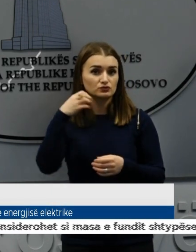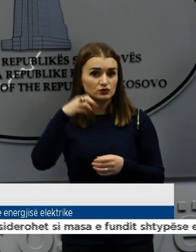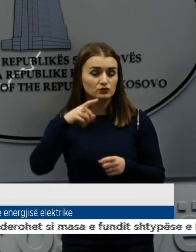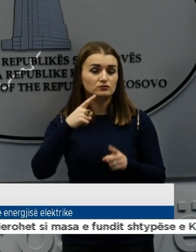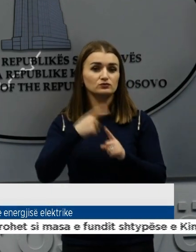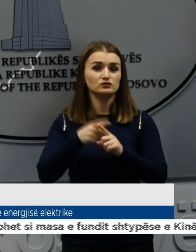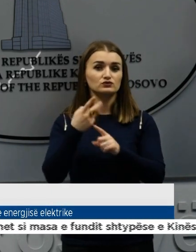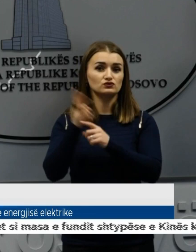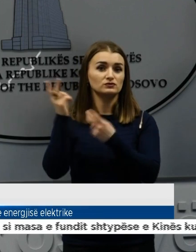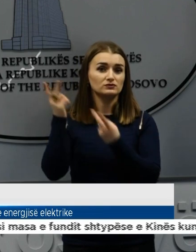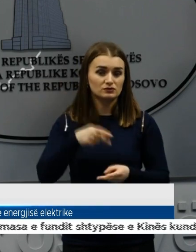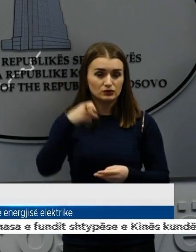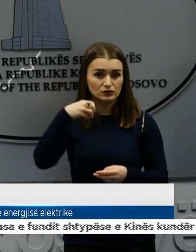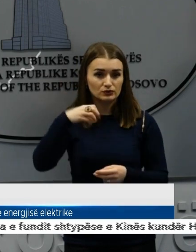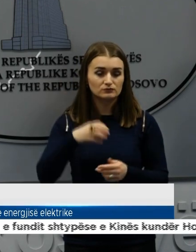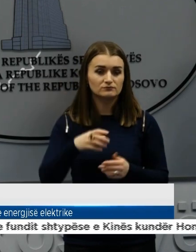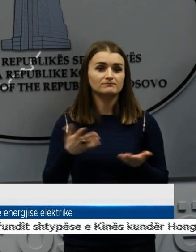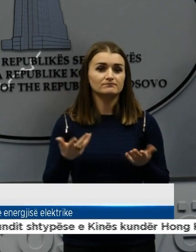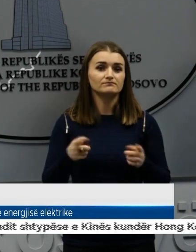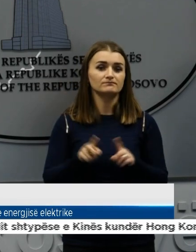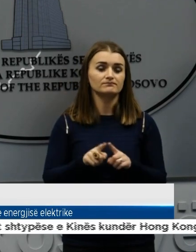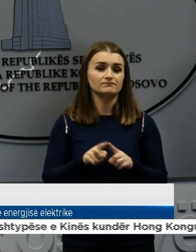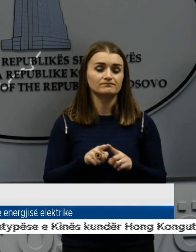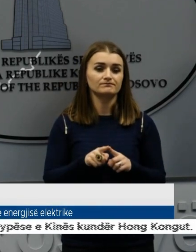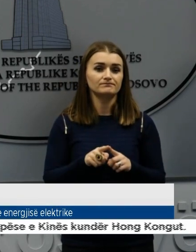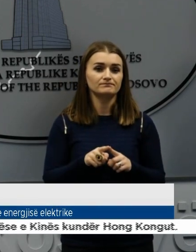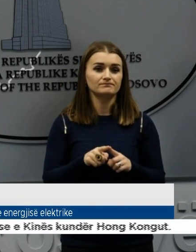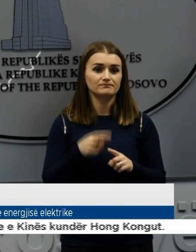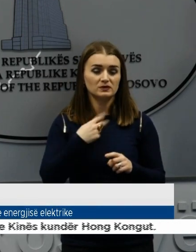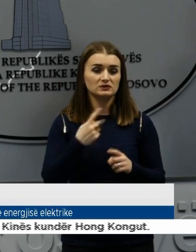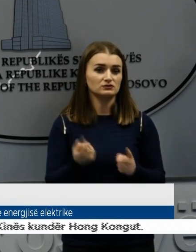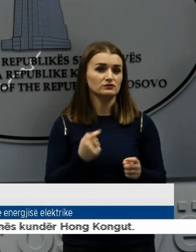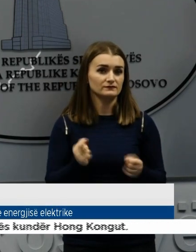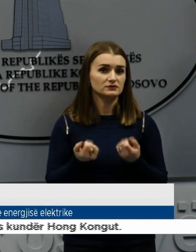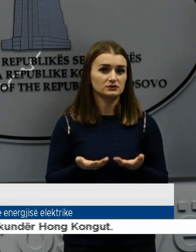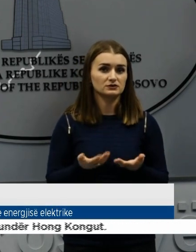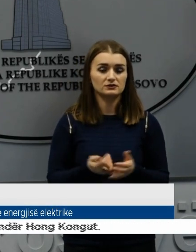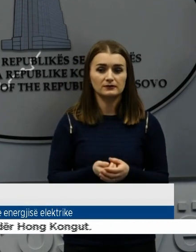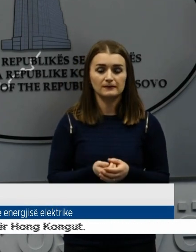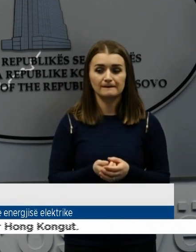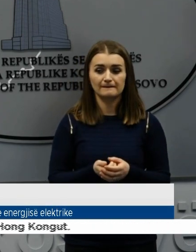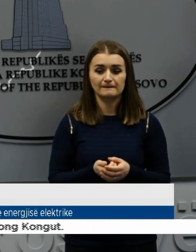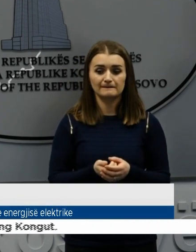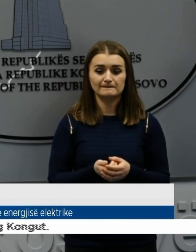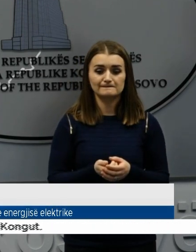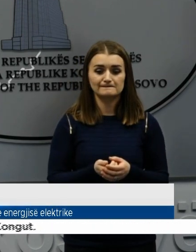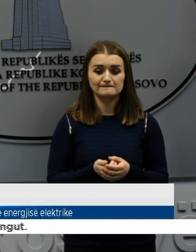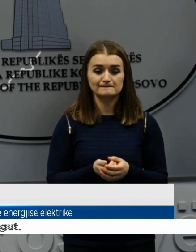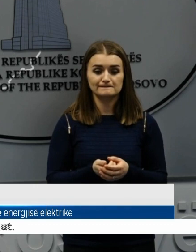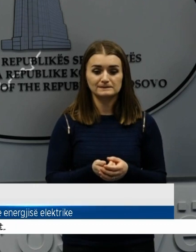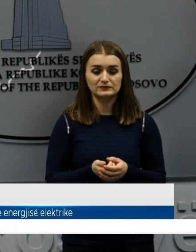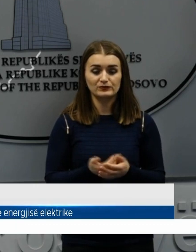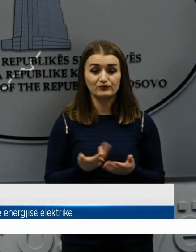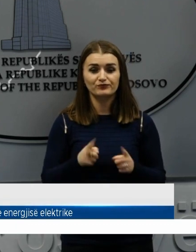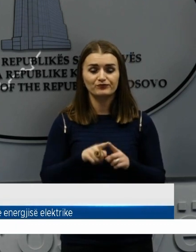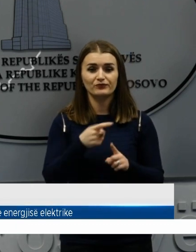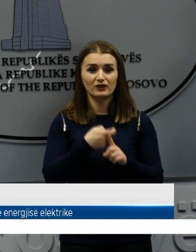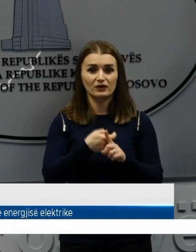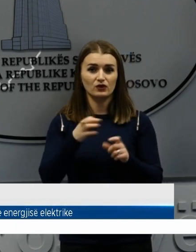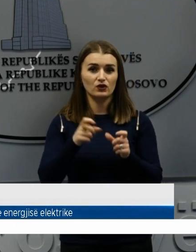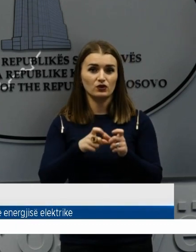jemi ndikuar dhe do të ndikohemi. Sa i përket shkyqjes së kostit nga